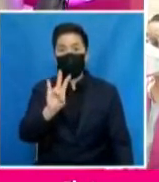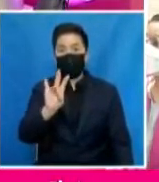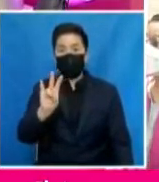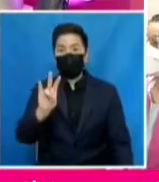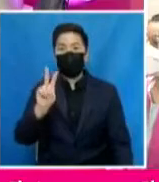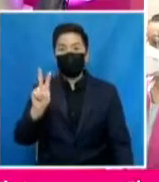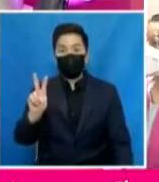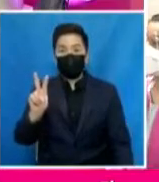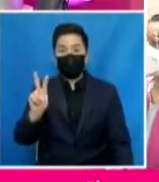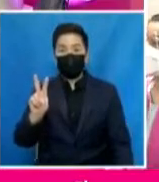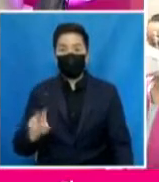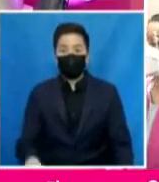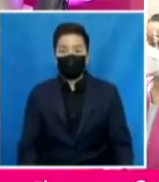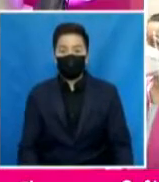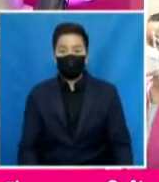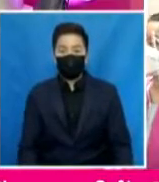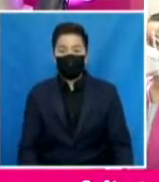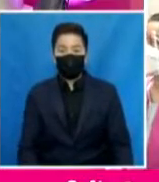4755772